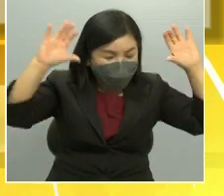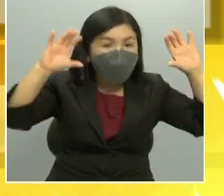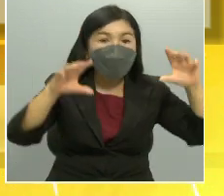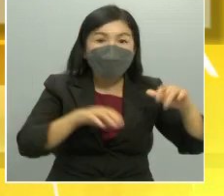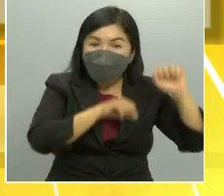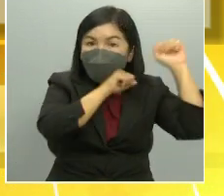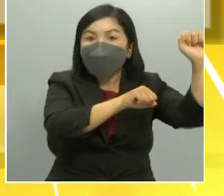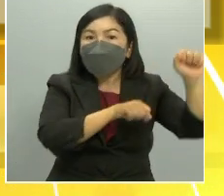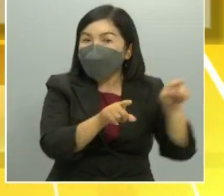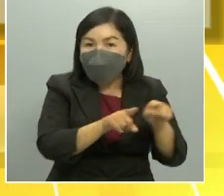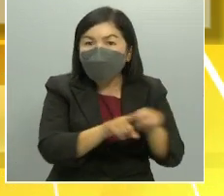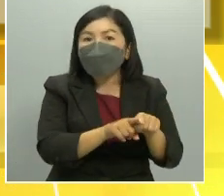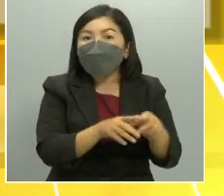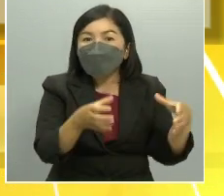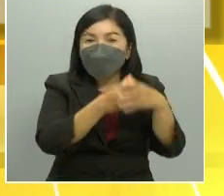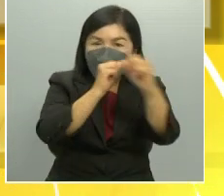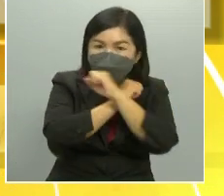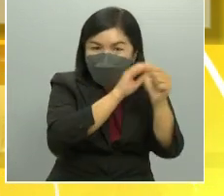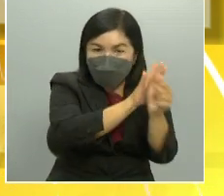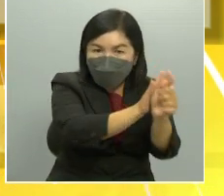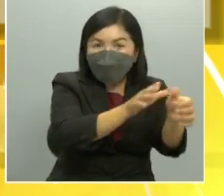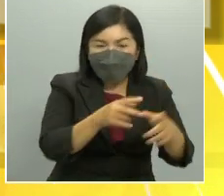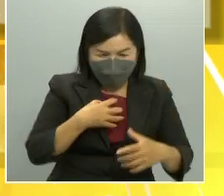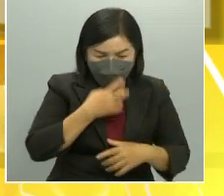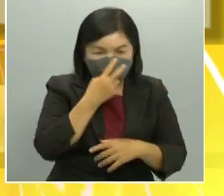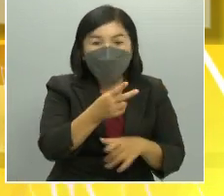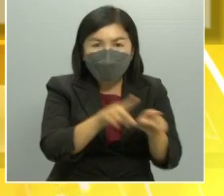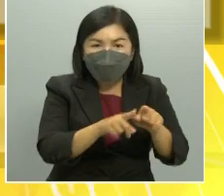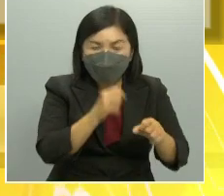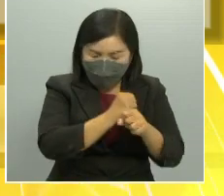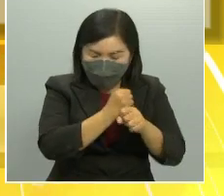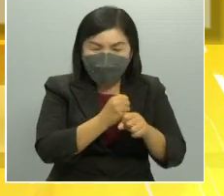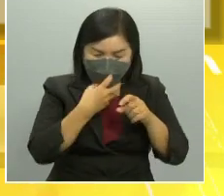คืนกวาดบ้าน BTบอกรักก็อยากดูนะรีบทำเถอะอยากเห็นจริงๆ